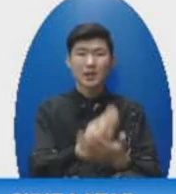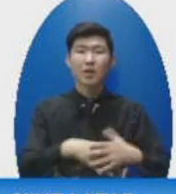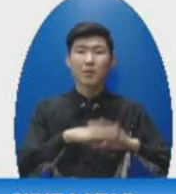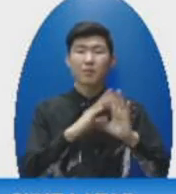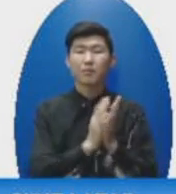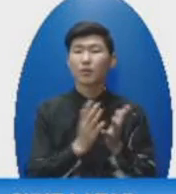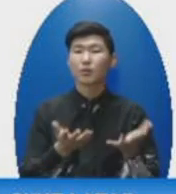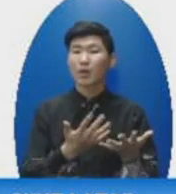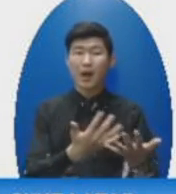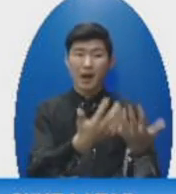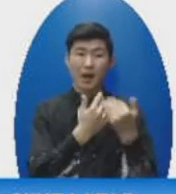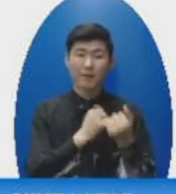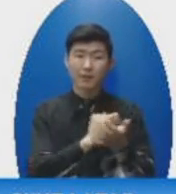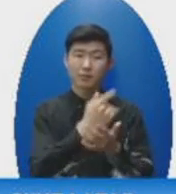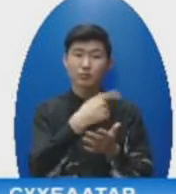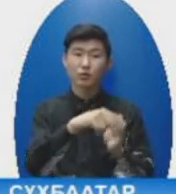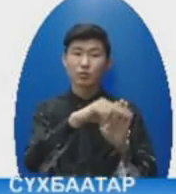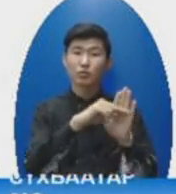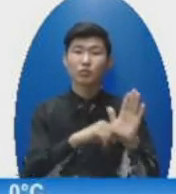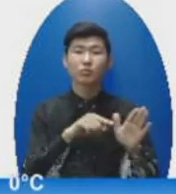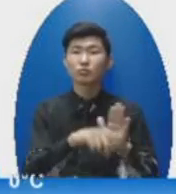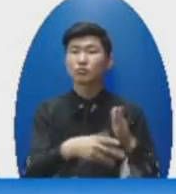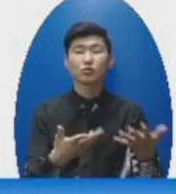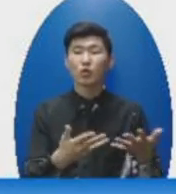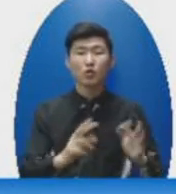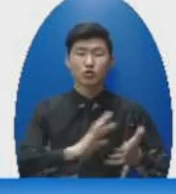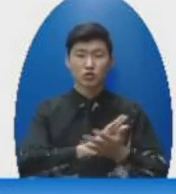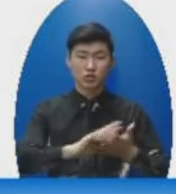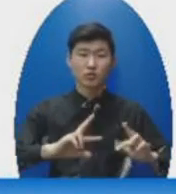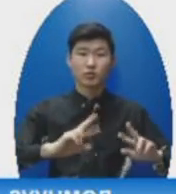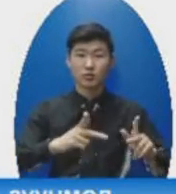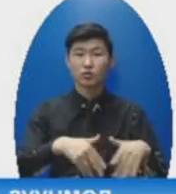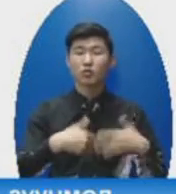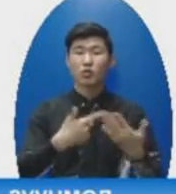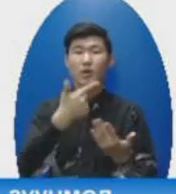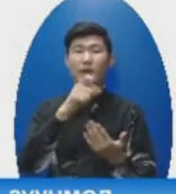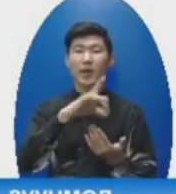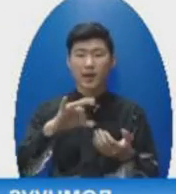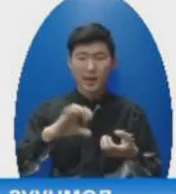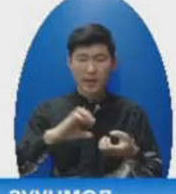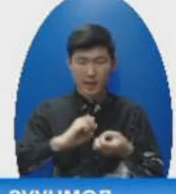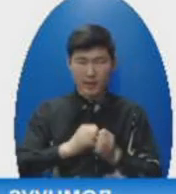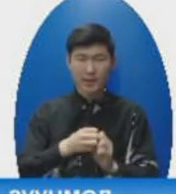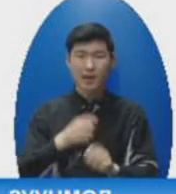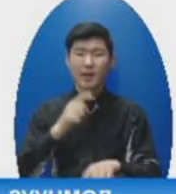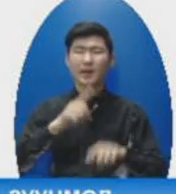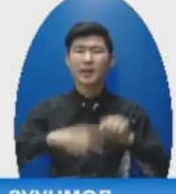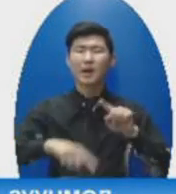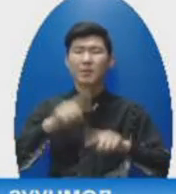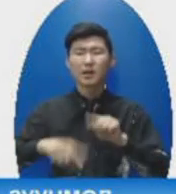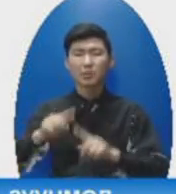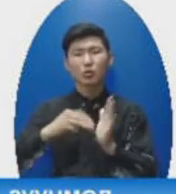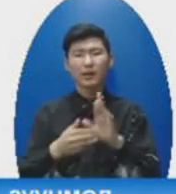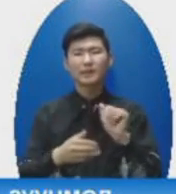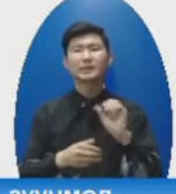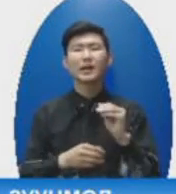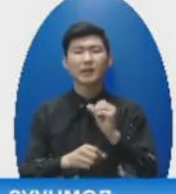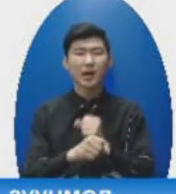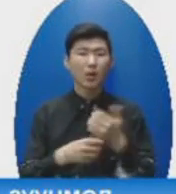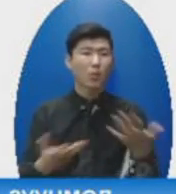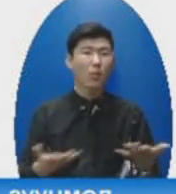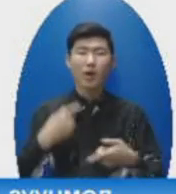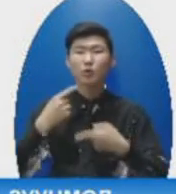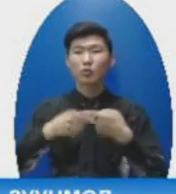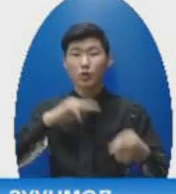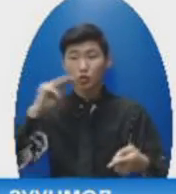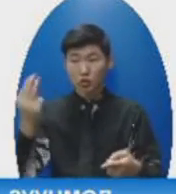одоо авахта тэр журманд нь өөрчлөлт оруулаад гэрээ хийгээд ямар одоо төлөвлөгөөгөр яаж ажиллах юм бэ гэдэг юм тодорхой